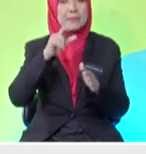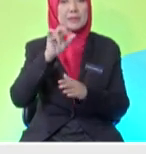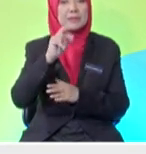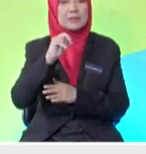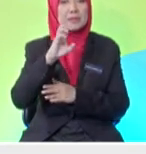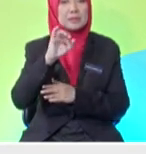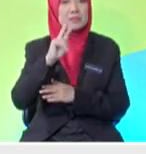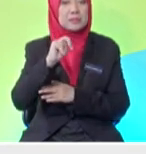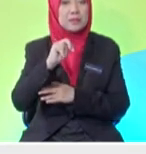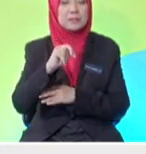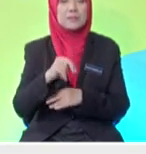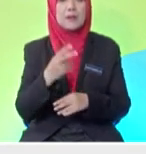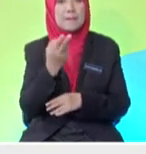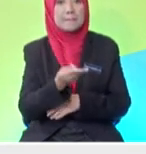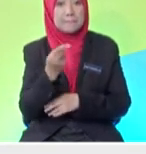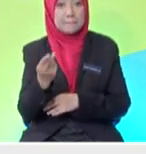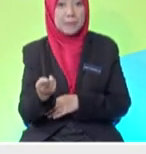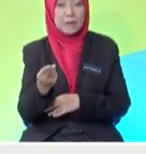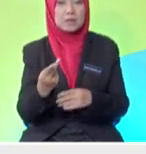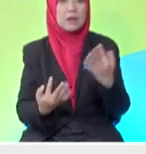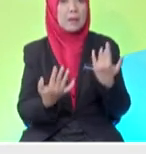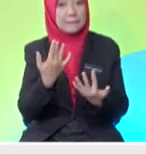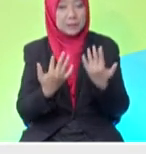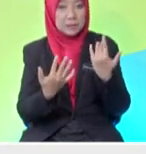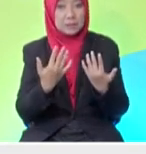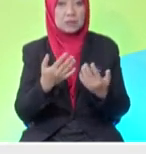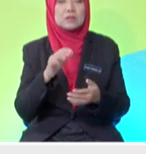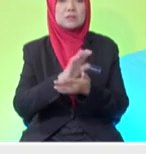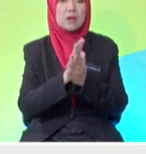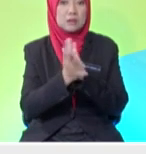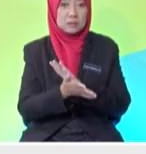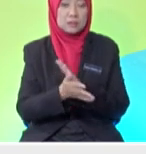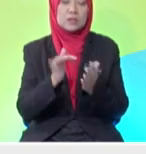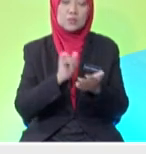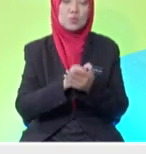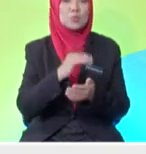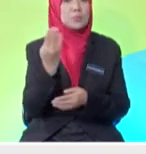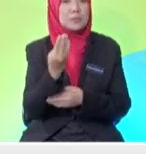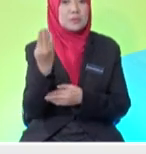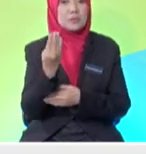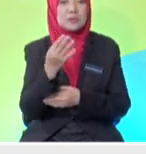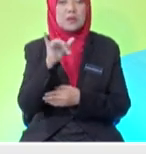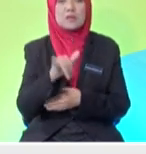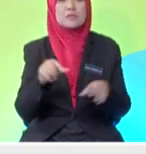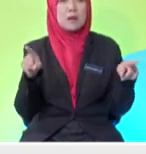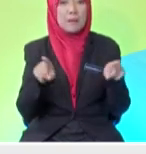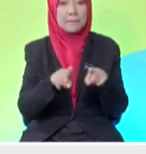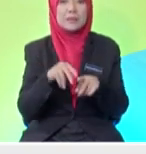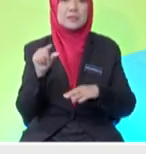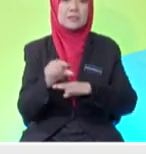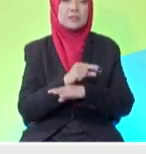jadi setiap sistem ini menggunakan alat-alat yang biasa kita gunakan contoh